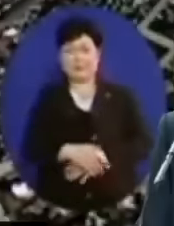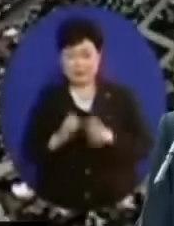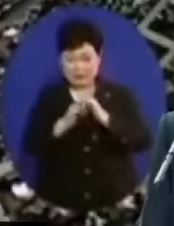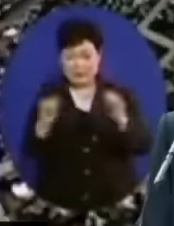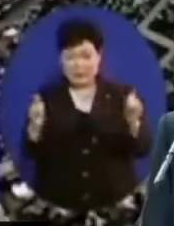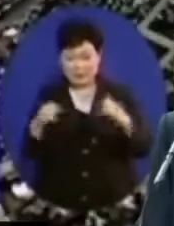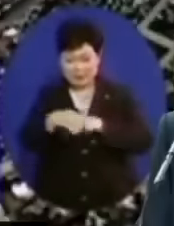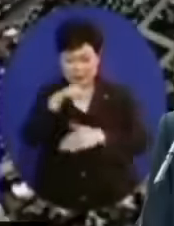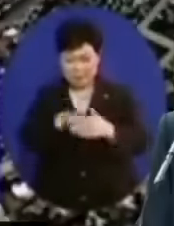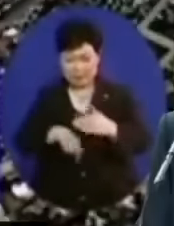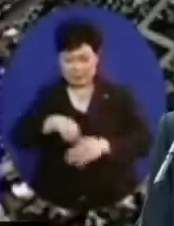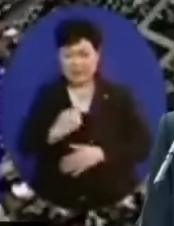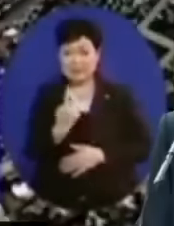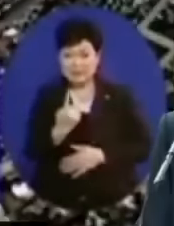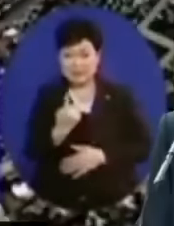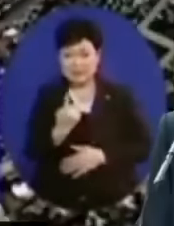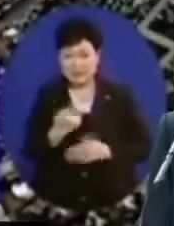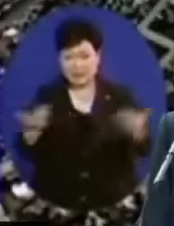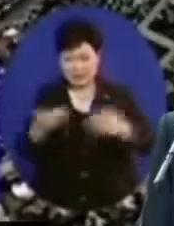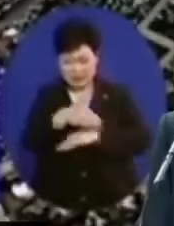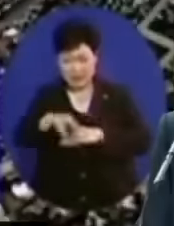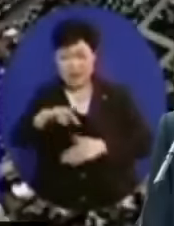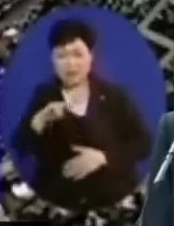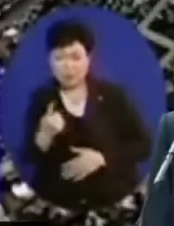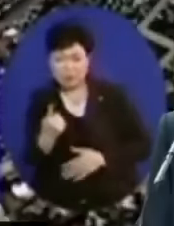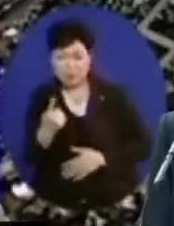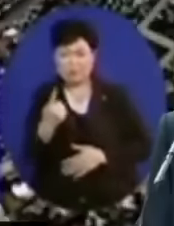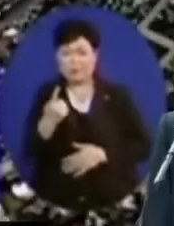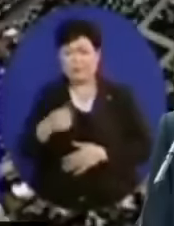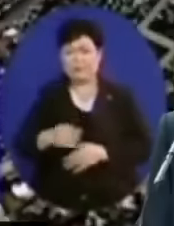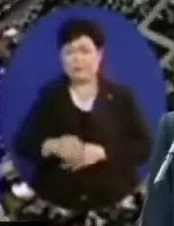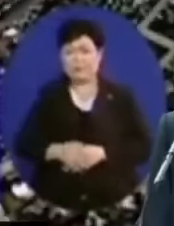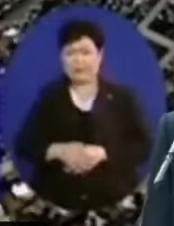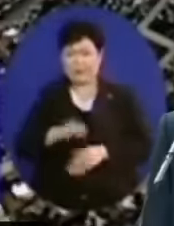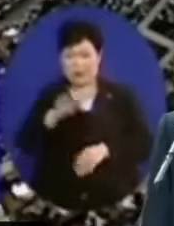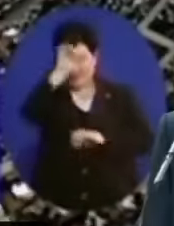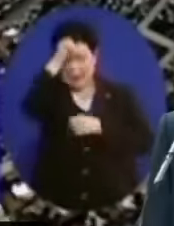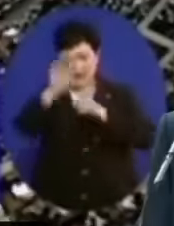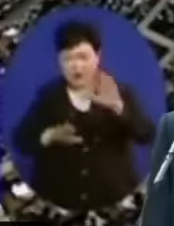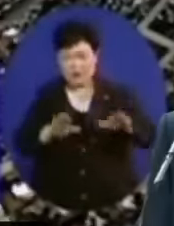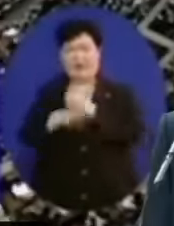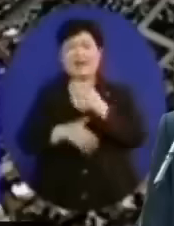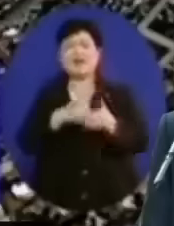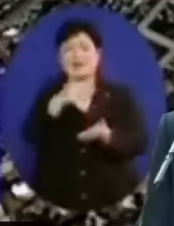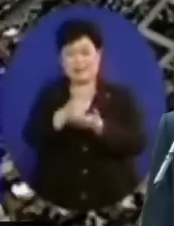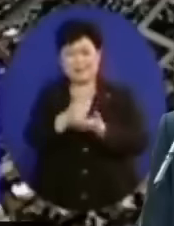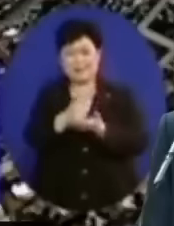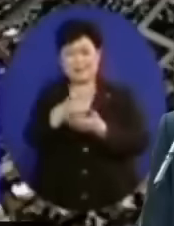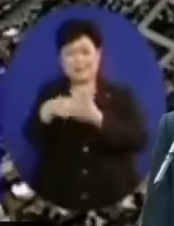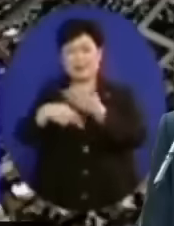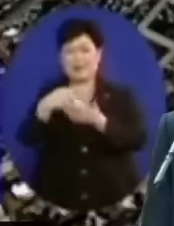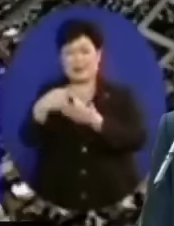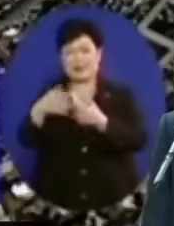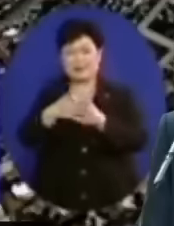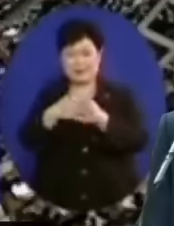사람이 마음으로 자기 일을 계획할지라도 그 발걸음을 옮기시는 이는 하나님